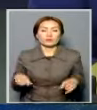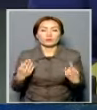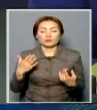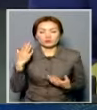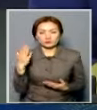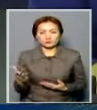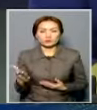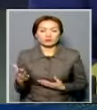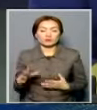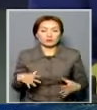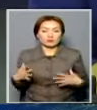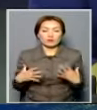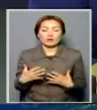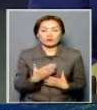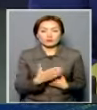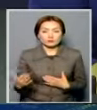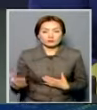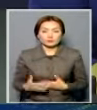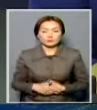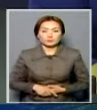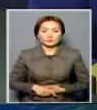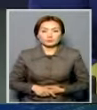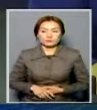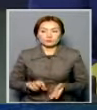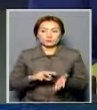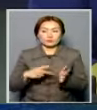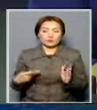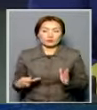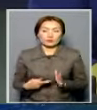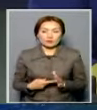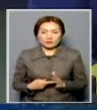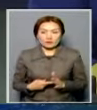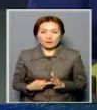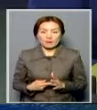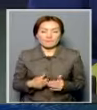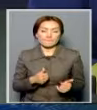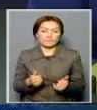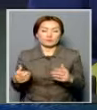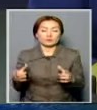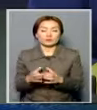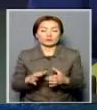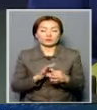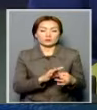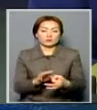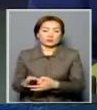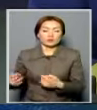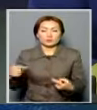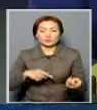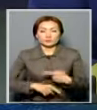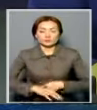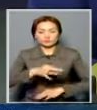развиваться ситуация вашего пласта это хорошая команда профессионала